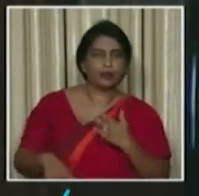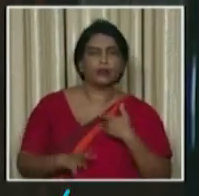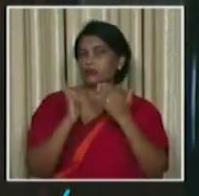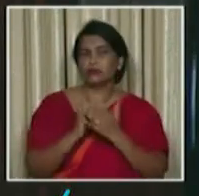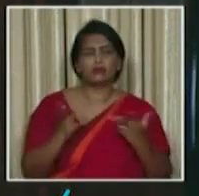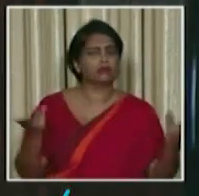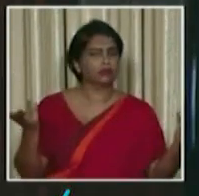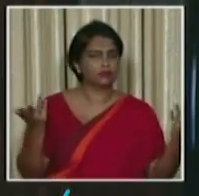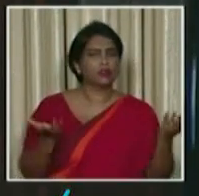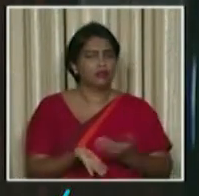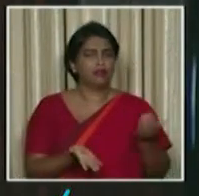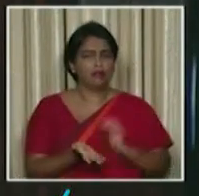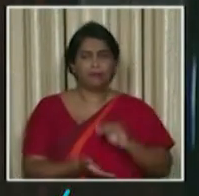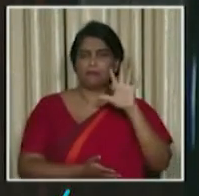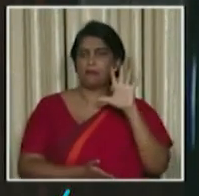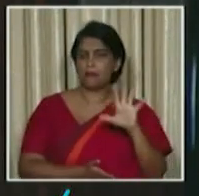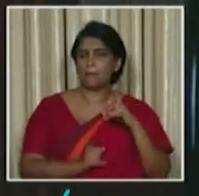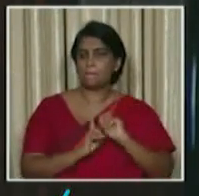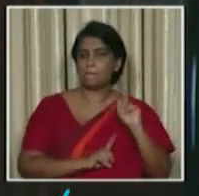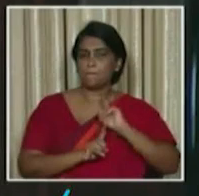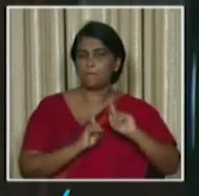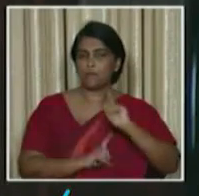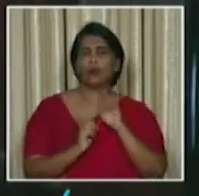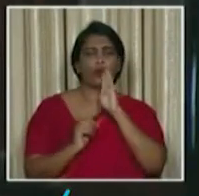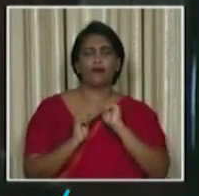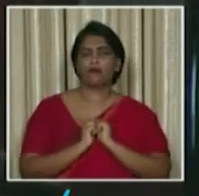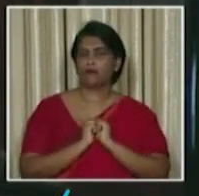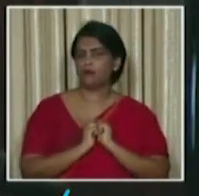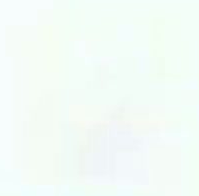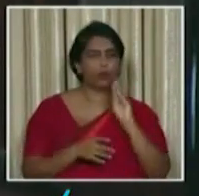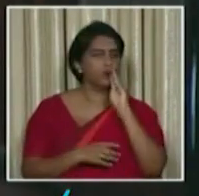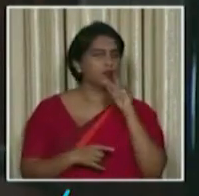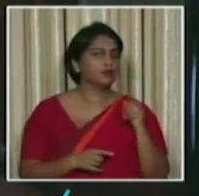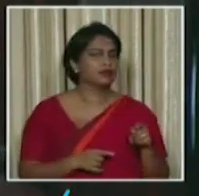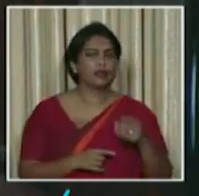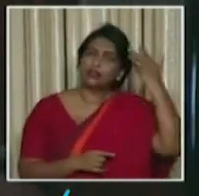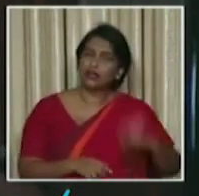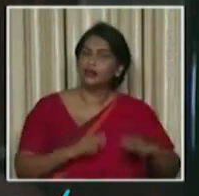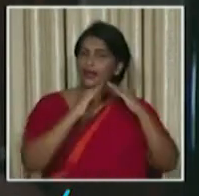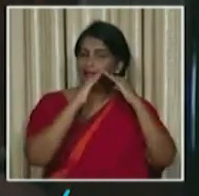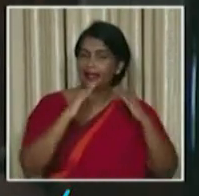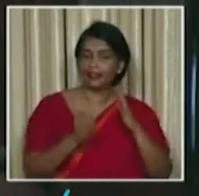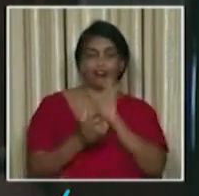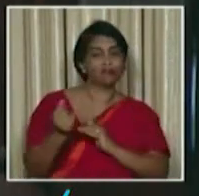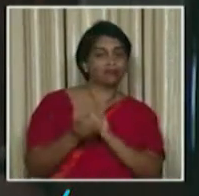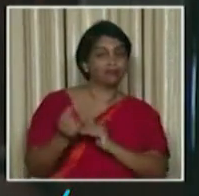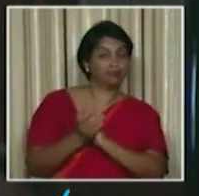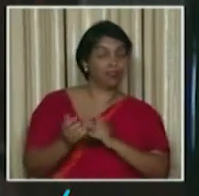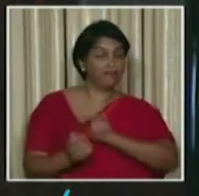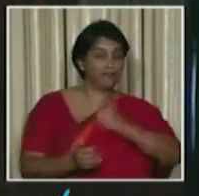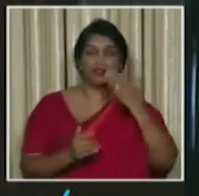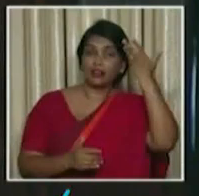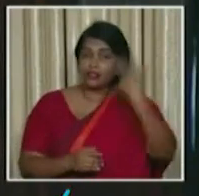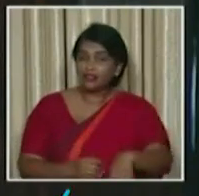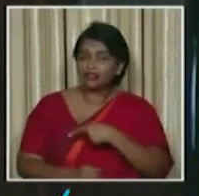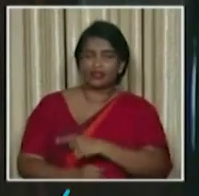බරපතල ප්‍රශ්නයක් පස් පාරක් විතර පාර්ලිමේන්තුවේ සීනුව නාද කරන්නත් උනා. මේක හරියට අර මලගෙදරක බූරු ගහන එක ප්‍රධාන දේ